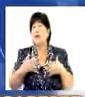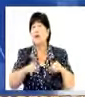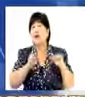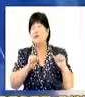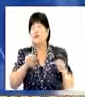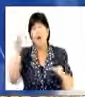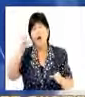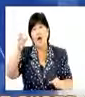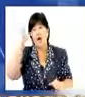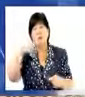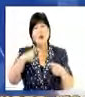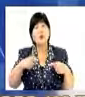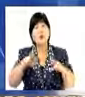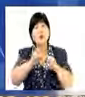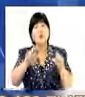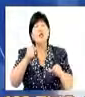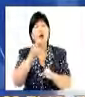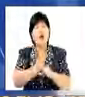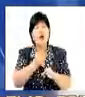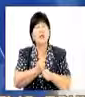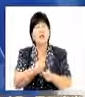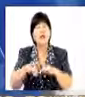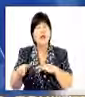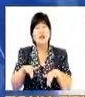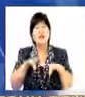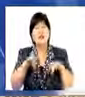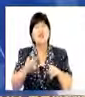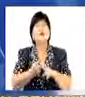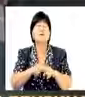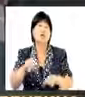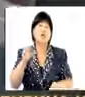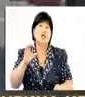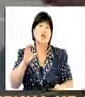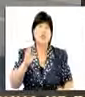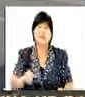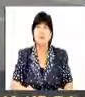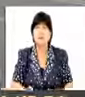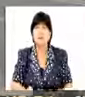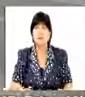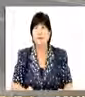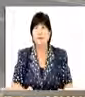здравоохранения, образования и других учреждений отрабатывался алгоритм действий при ЧС.